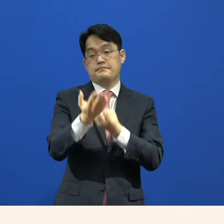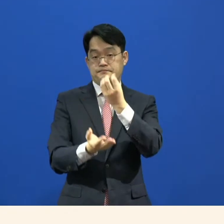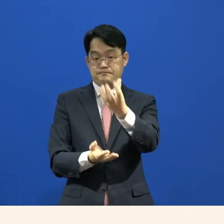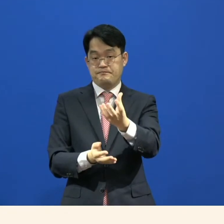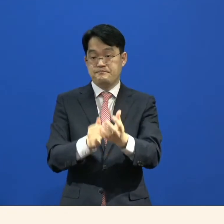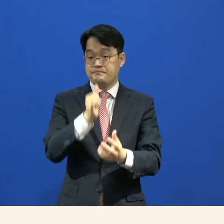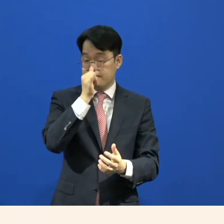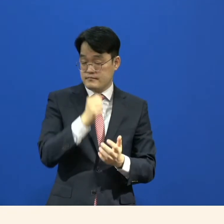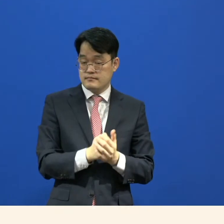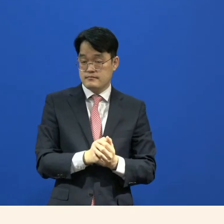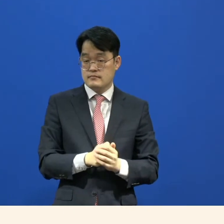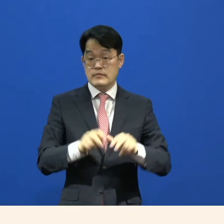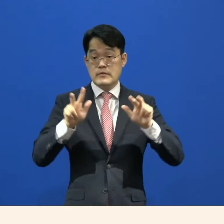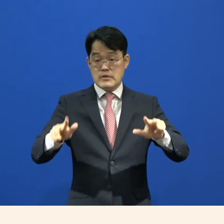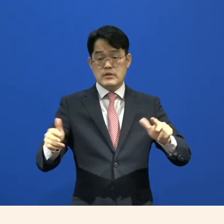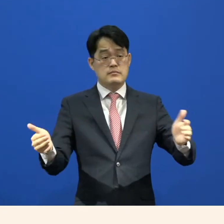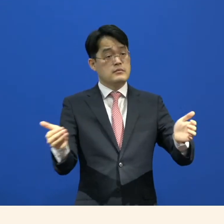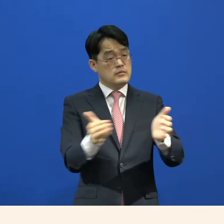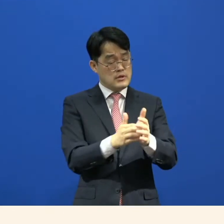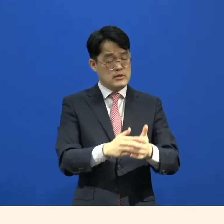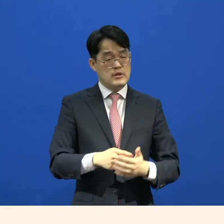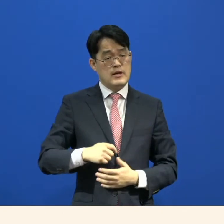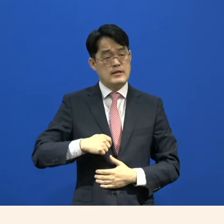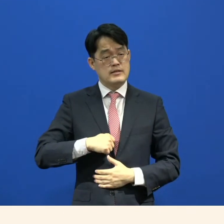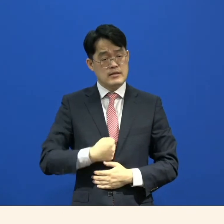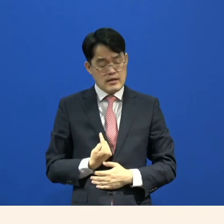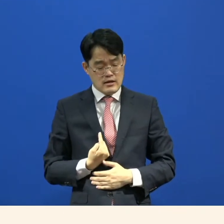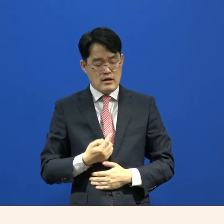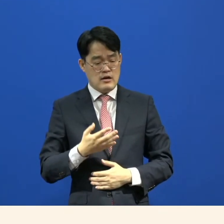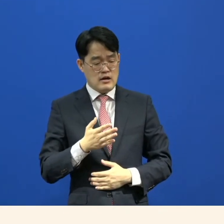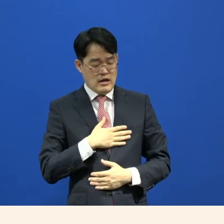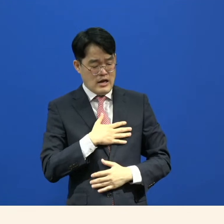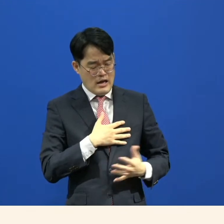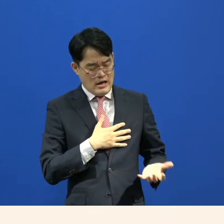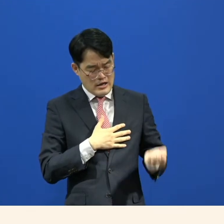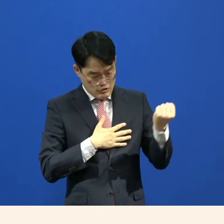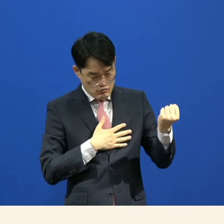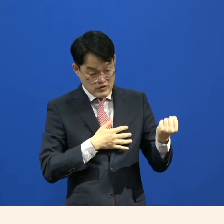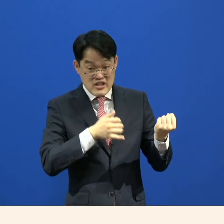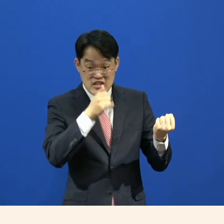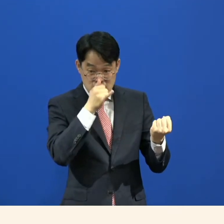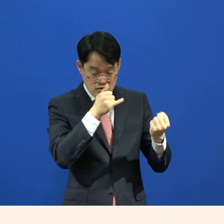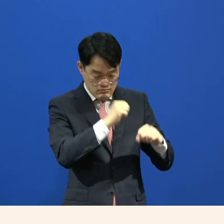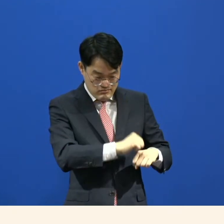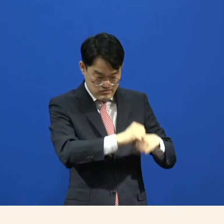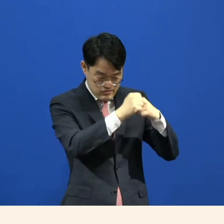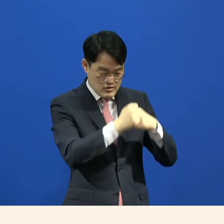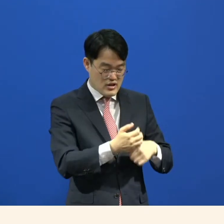그리고 자신이 지금껏 쌓아왔던 모든 자랑들이 그 앞에서 무색해져 버렸다.